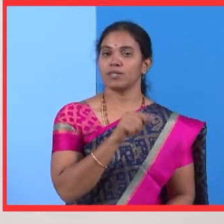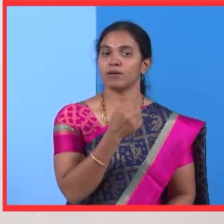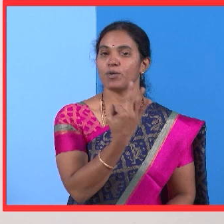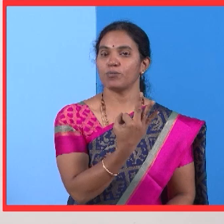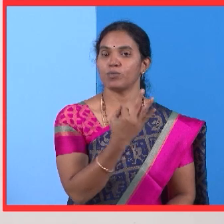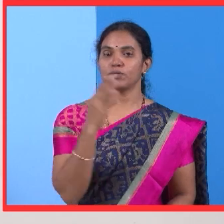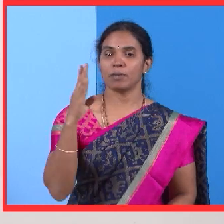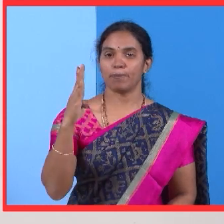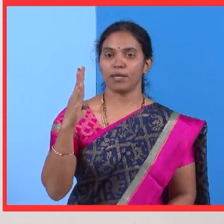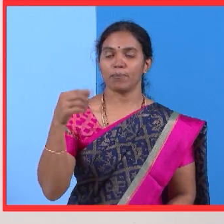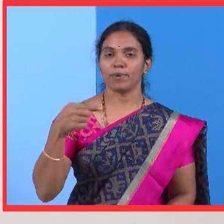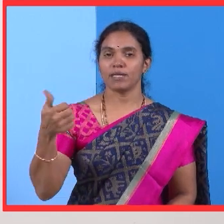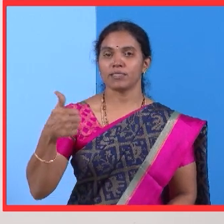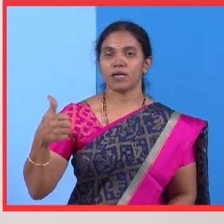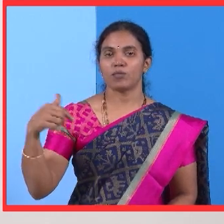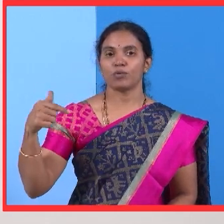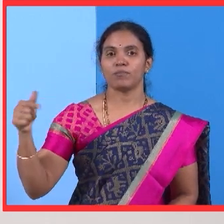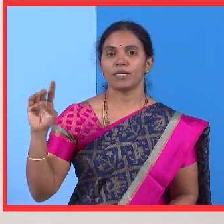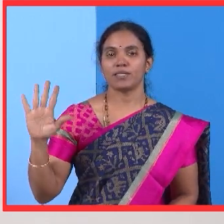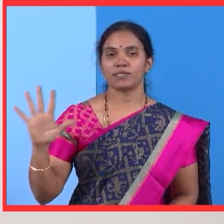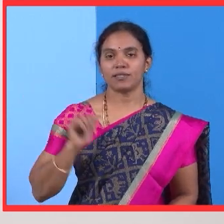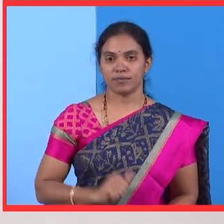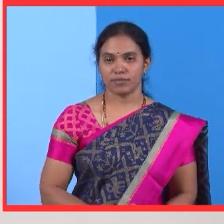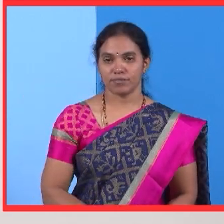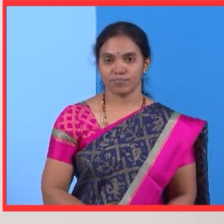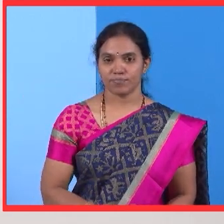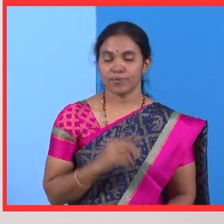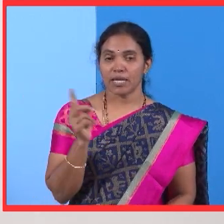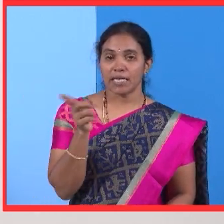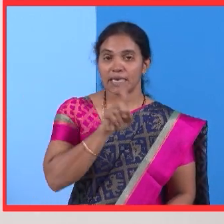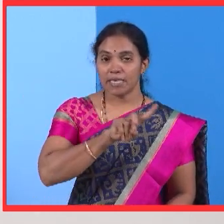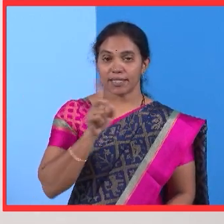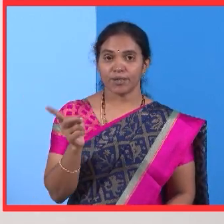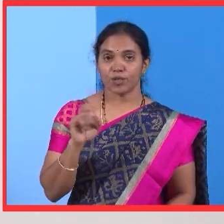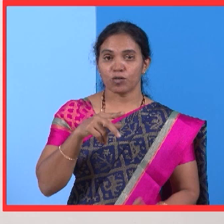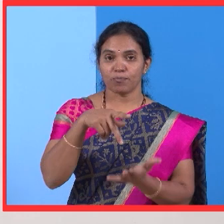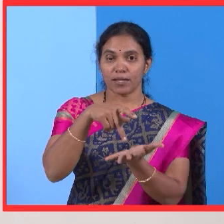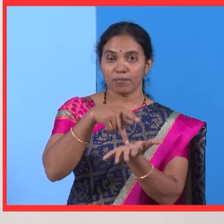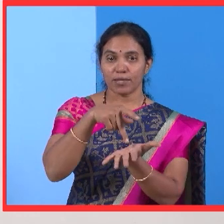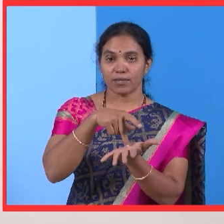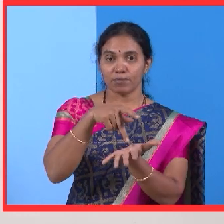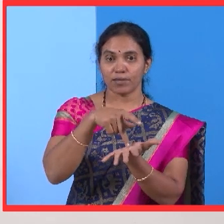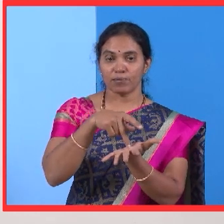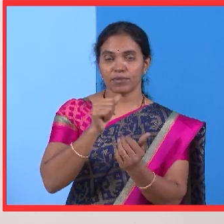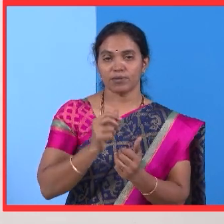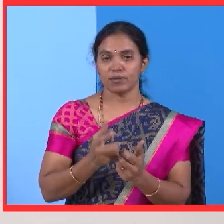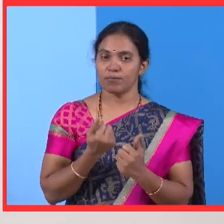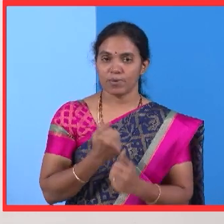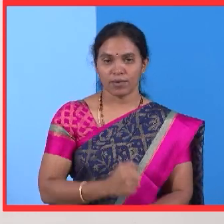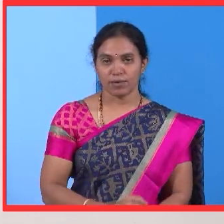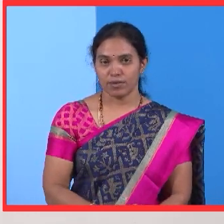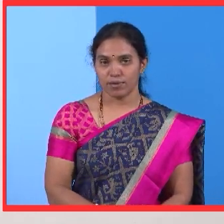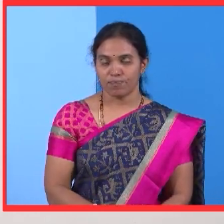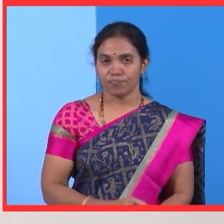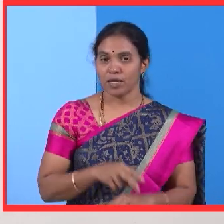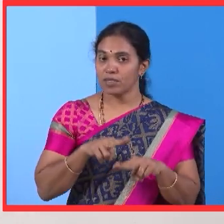ஆயத்தொலை -6.5 இவை இரண்டுக்கும் இடைப்பட்ட மையப்பகுதியில் உள்ள எம்னுடைய ஆயத்தொலைவை எக்ஸ்